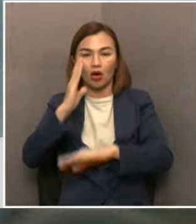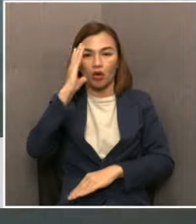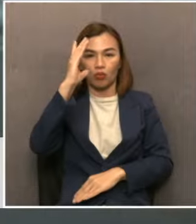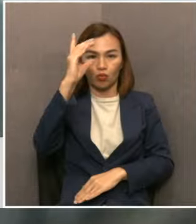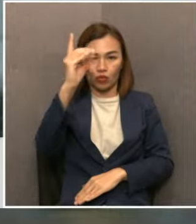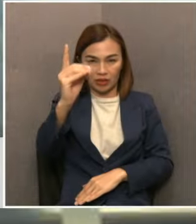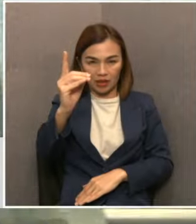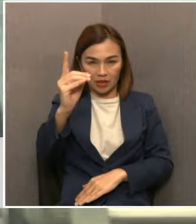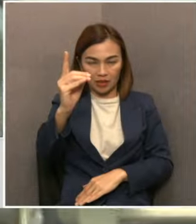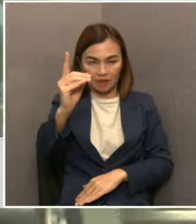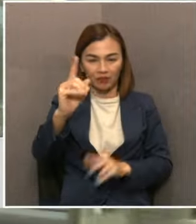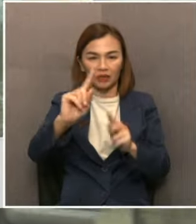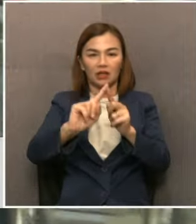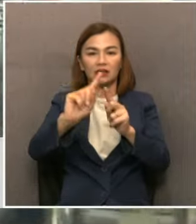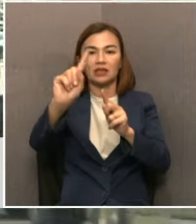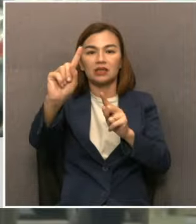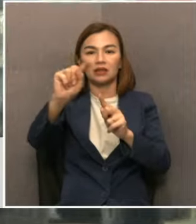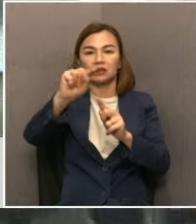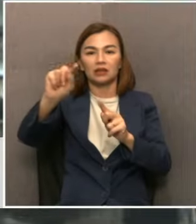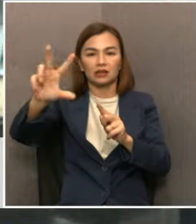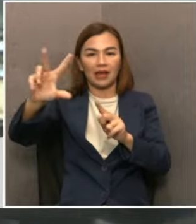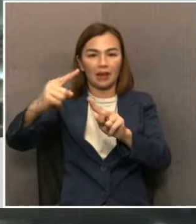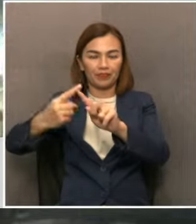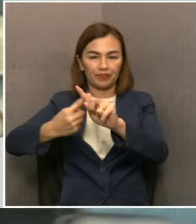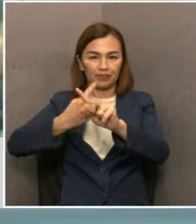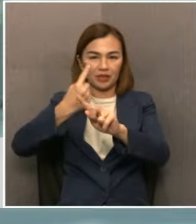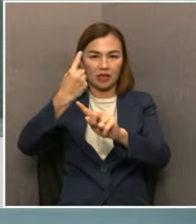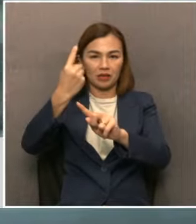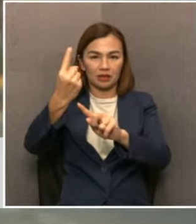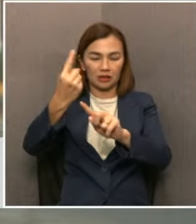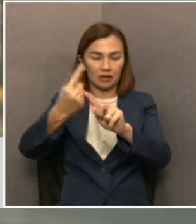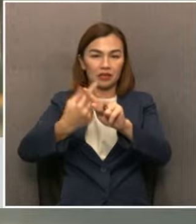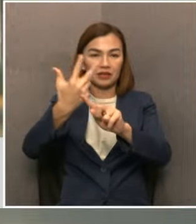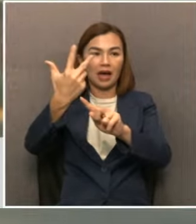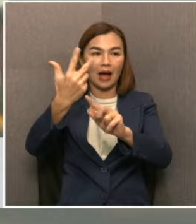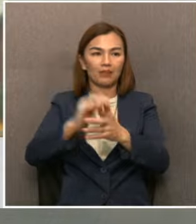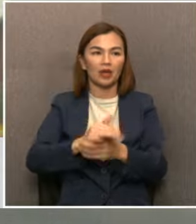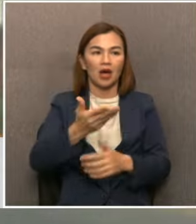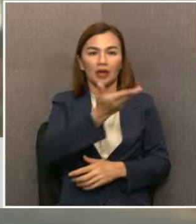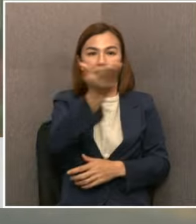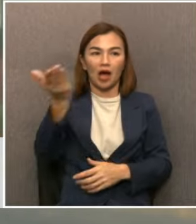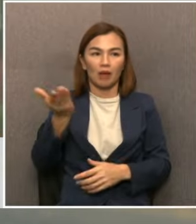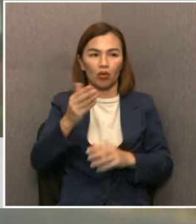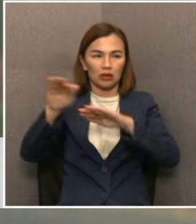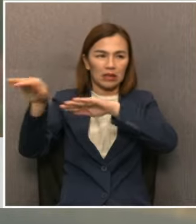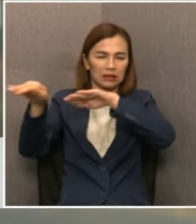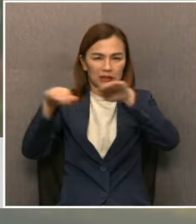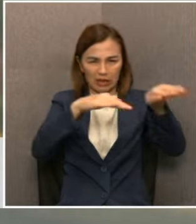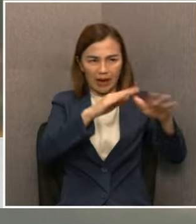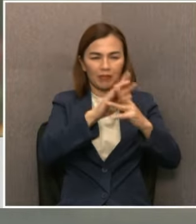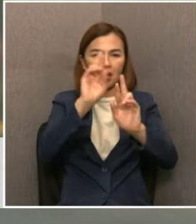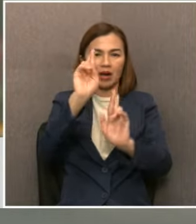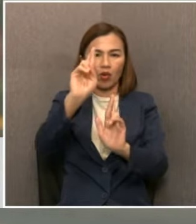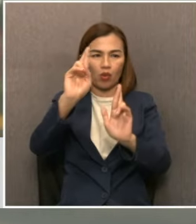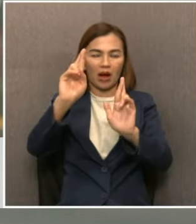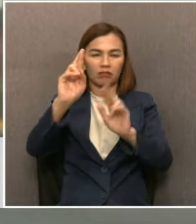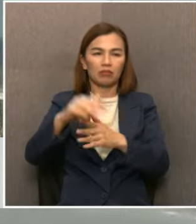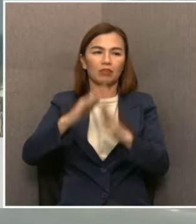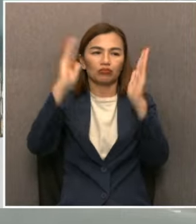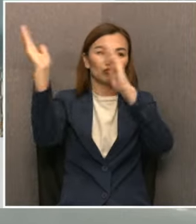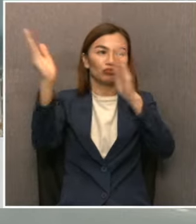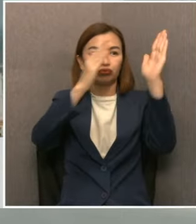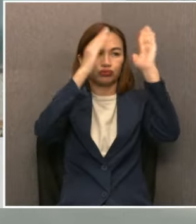ก็คือวันที่ 1-3มีนาคมขอให้ประชาชนรับมือกับพายุฤดูร้อนซึ่งมีปัจจัยจากมวล